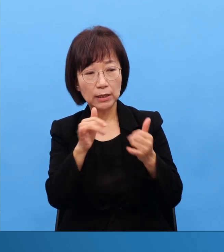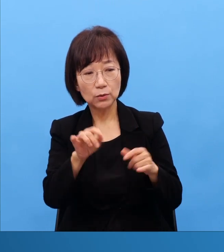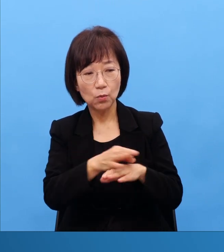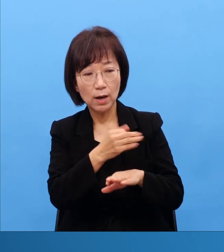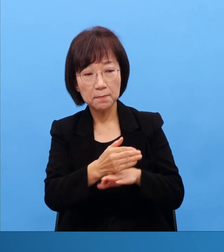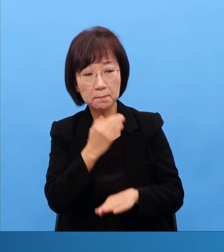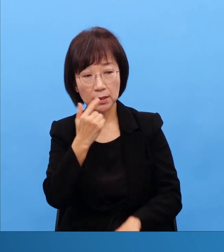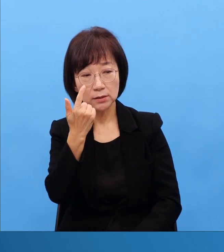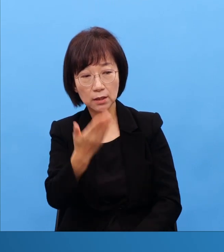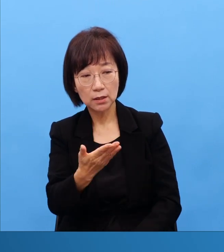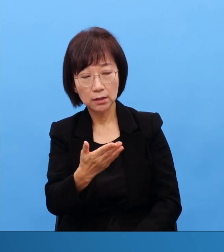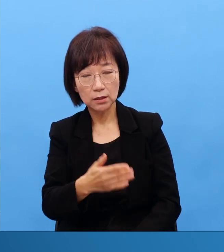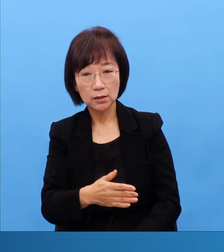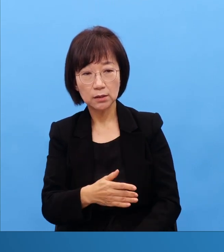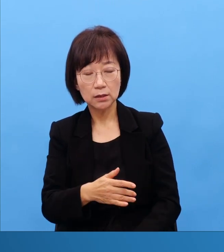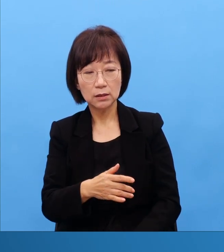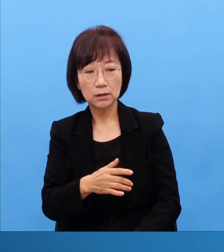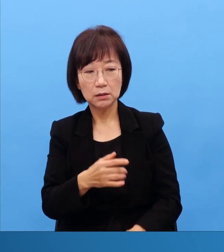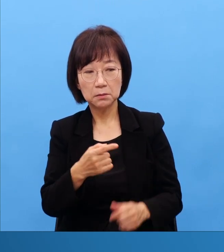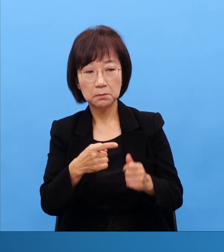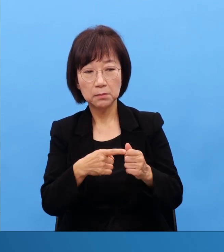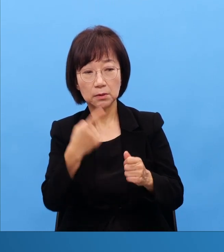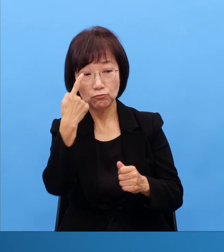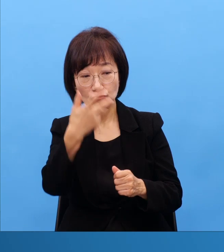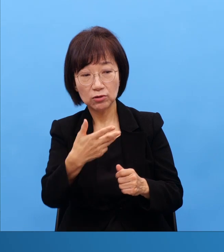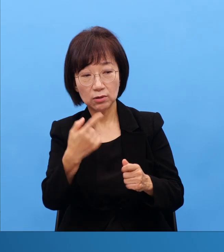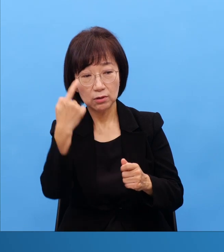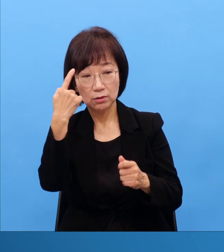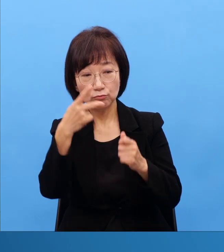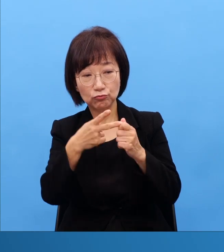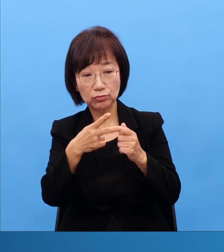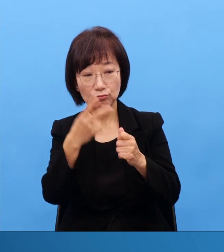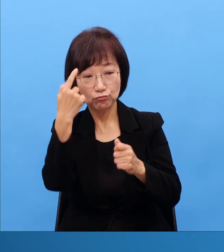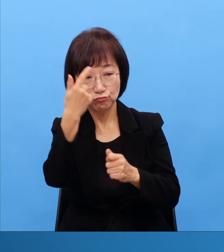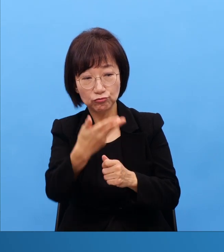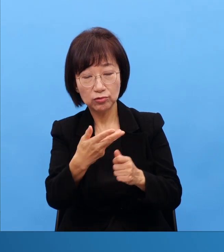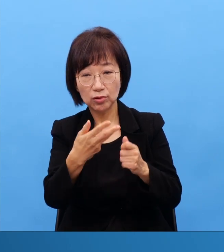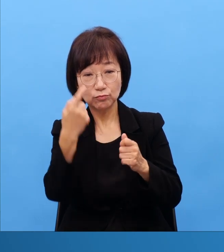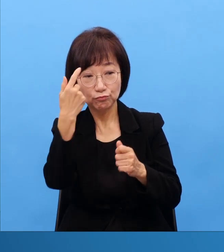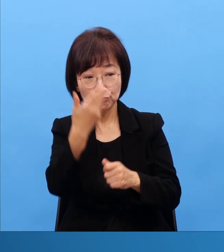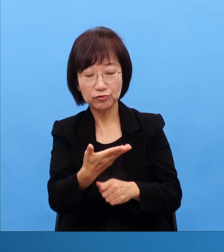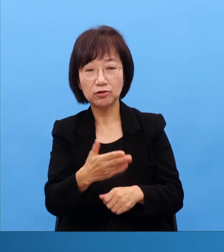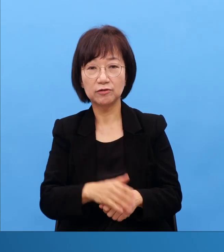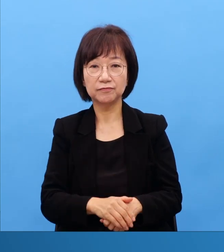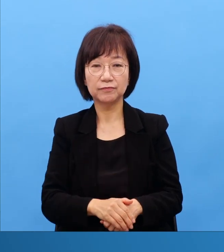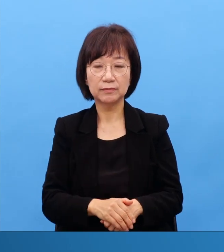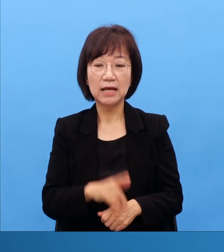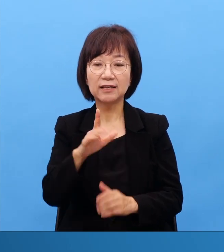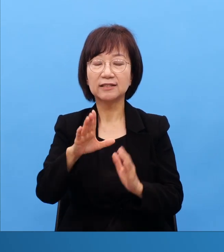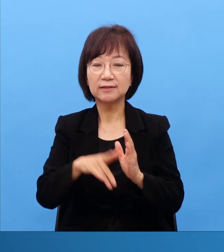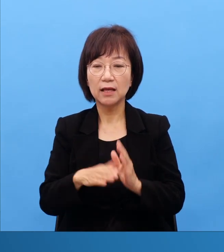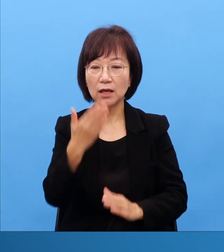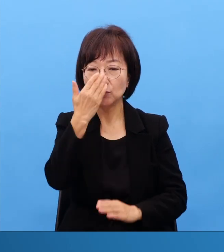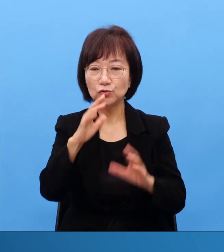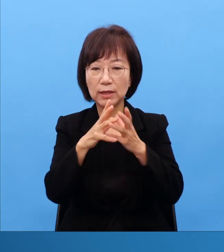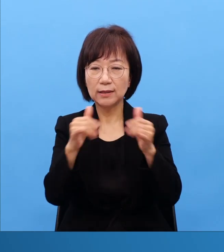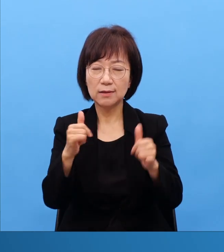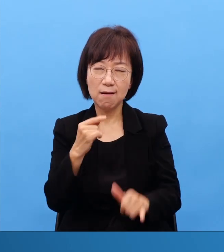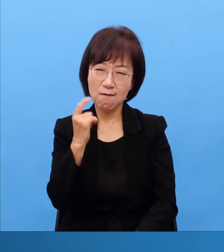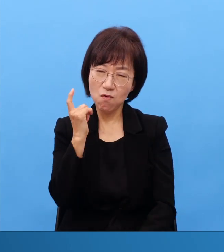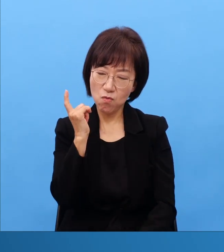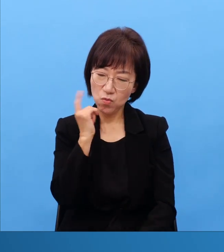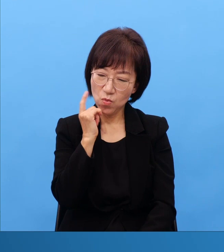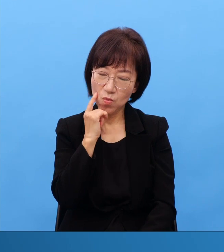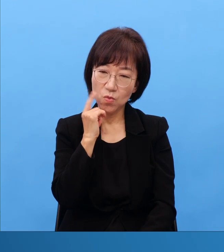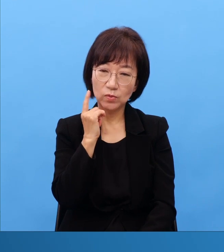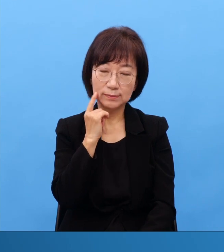하고. He says, "What is your crime? Are you the king of Jews?" 이 유대인들은 교활하게요. 거짓말까지 했어요. We see that the Jewish people, in order to try to